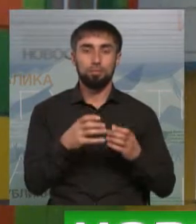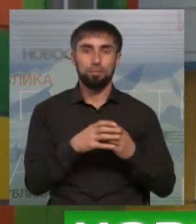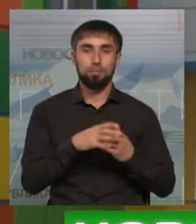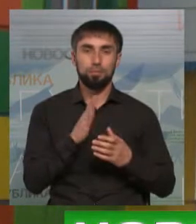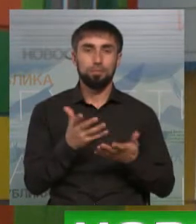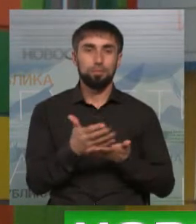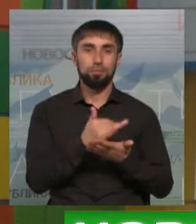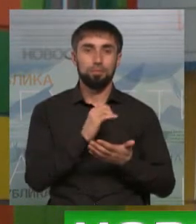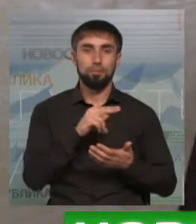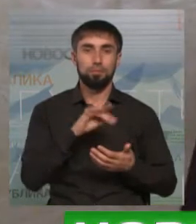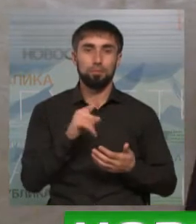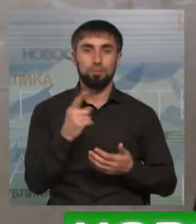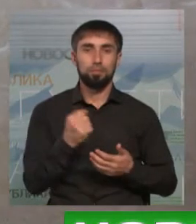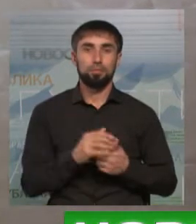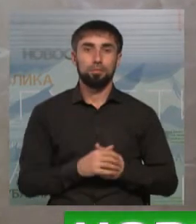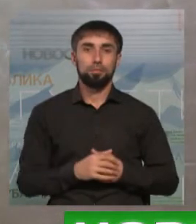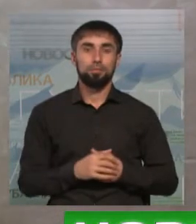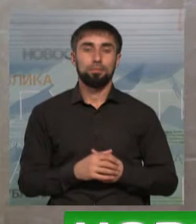будут набирать уже через неделю.